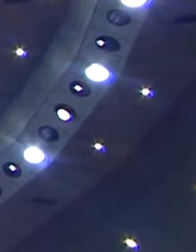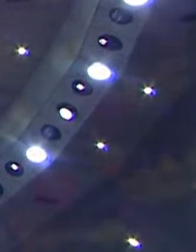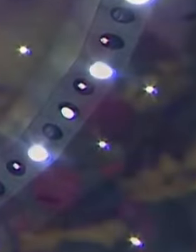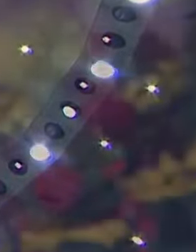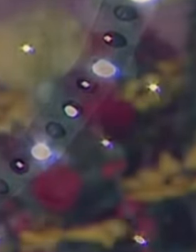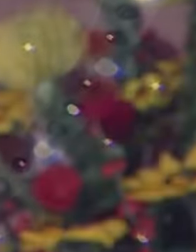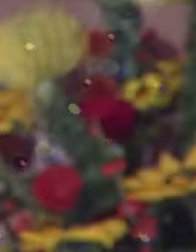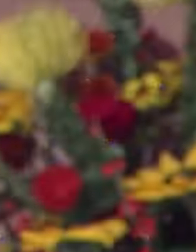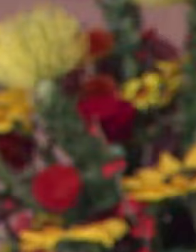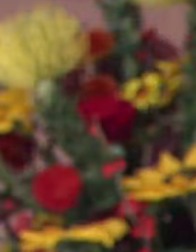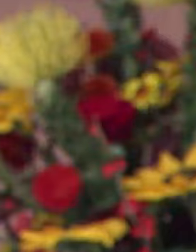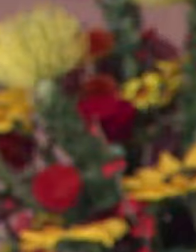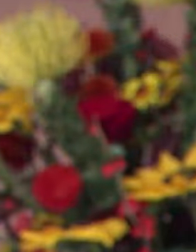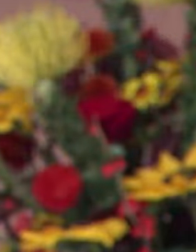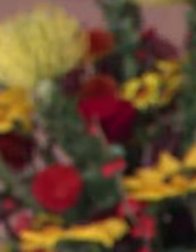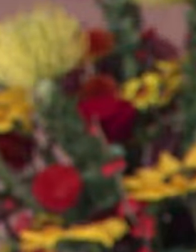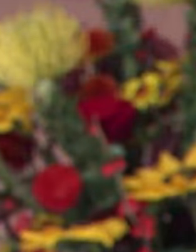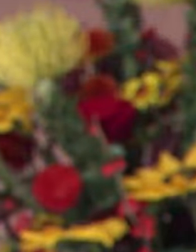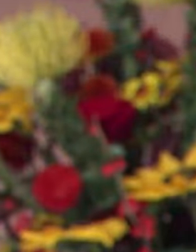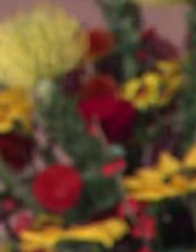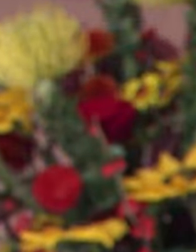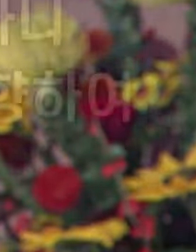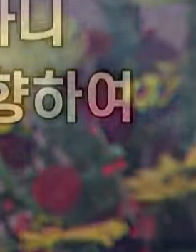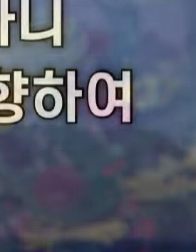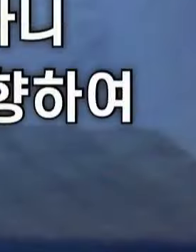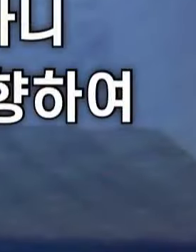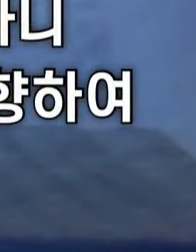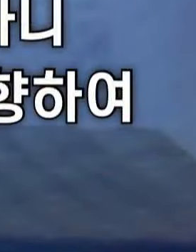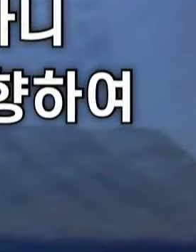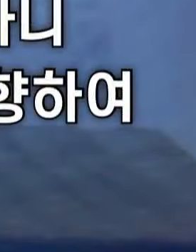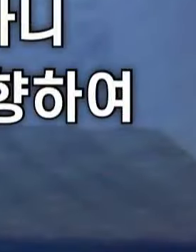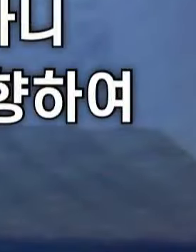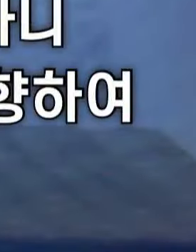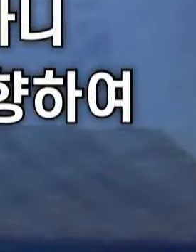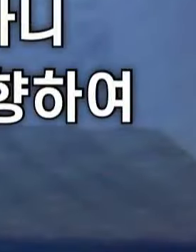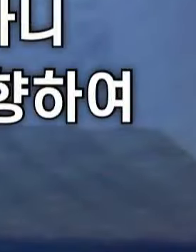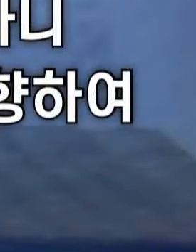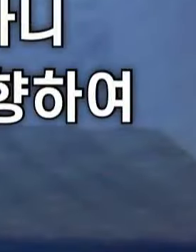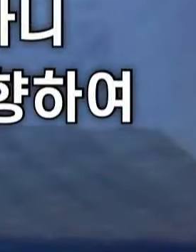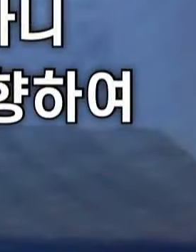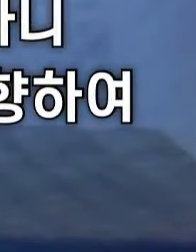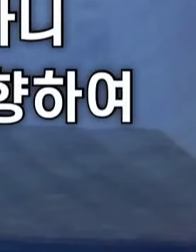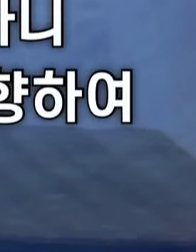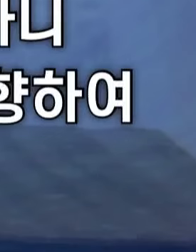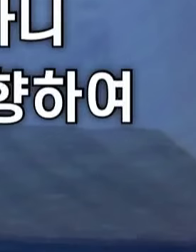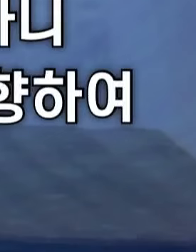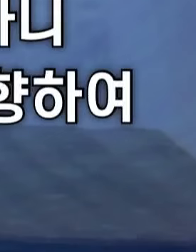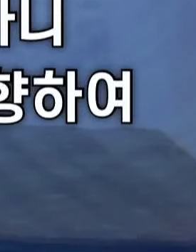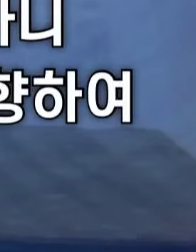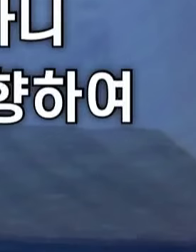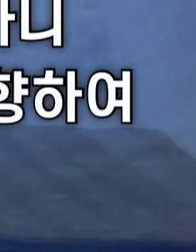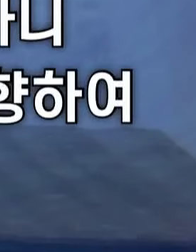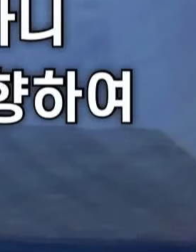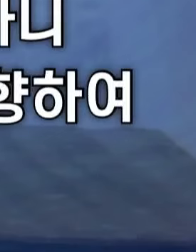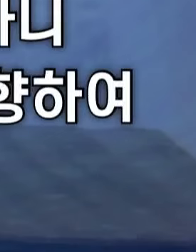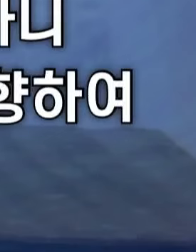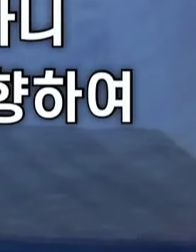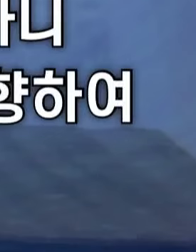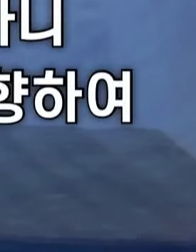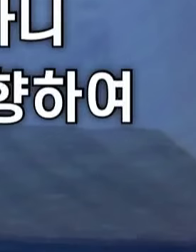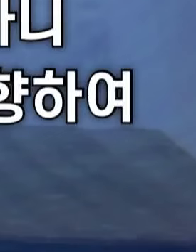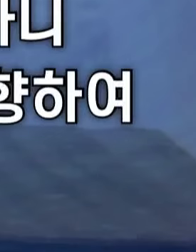오늘 은혜 받으실 말씀은 역대하 20장 1절에서 4절까지 말씀입니다. 역대하 20장 1절에서